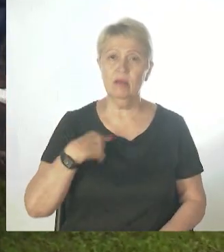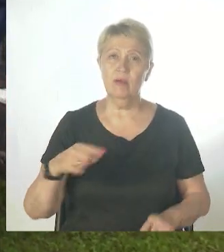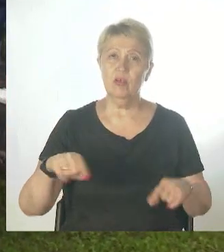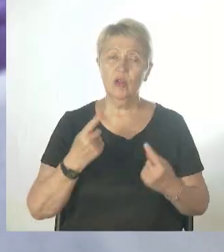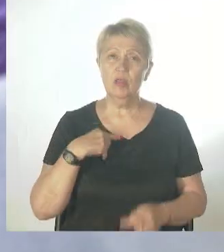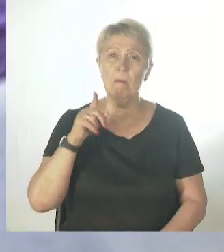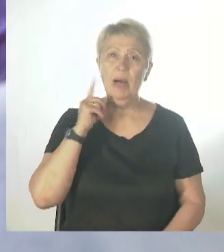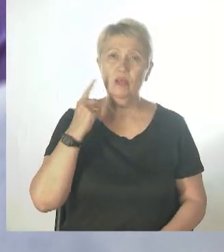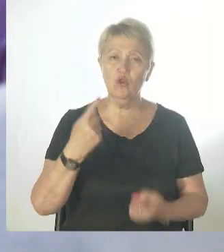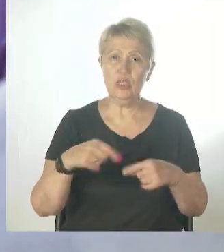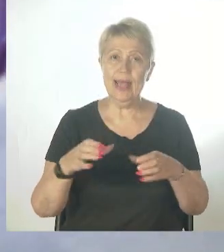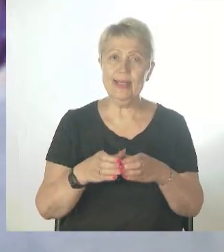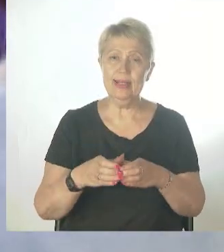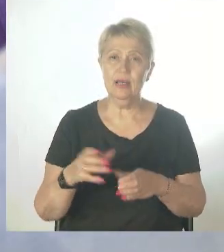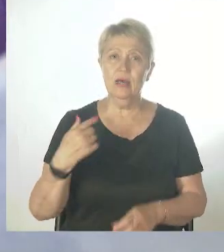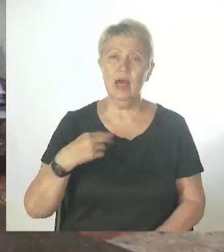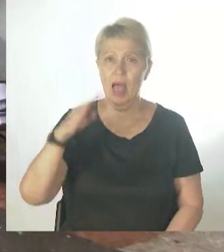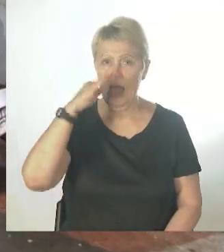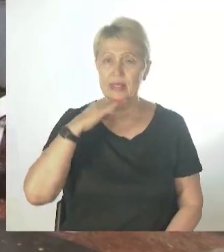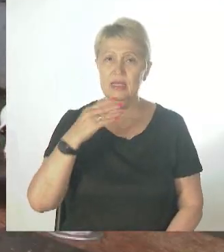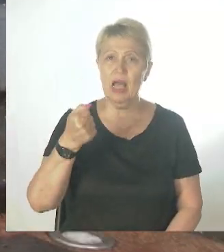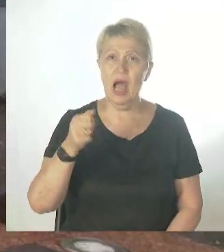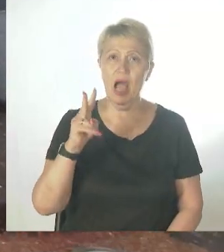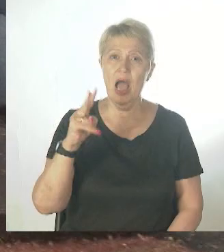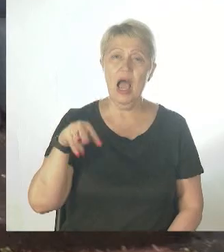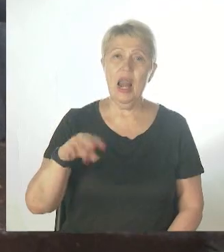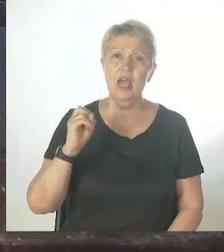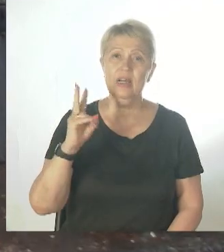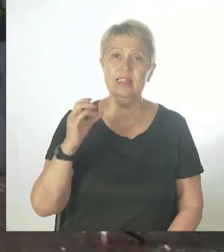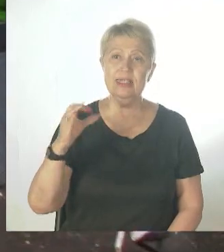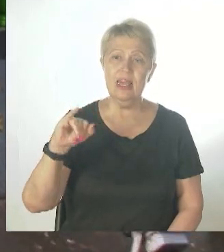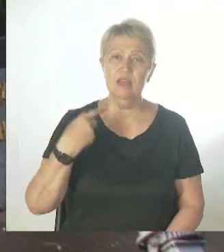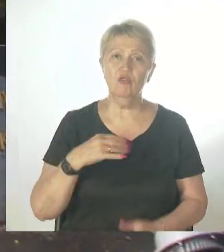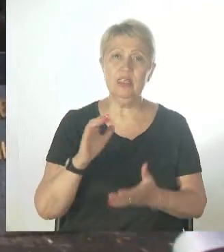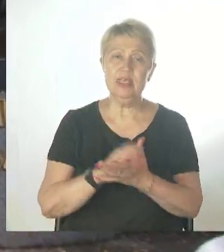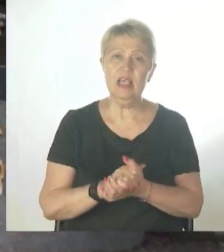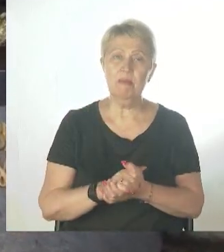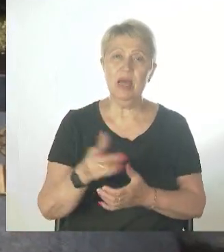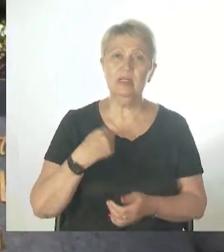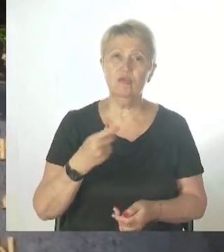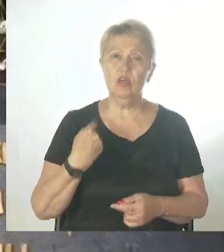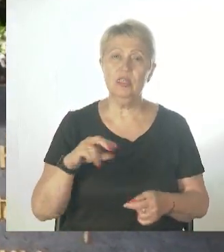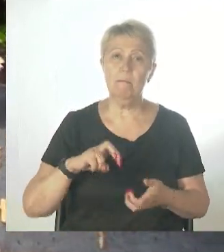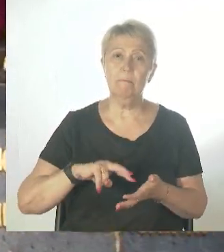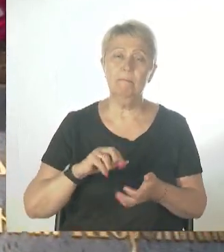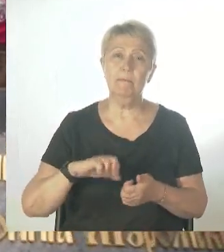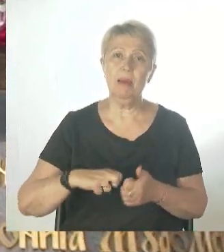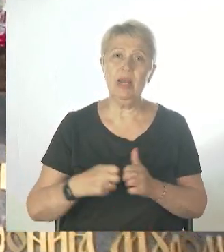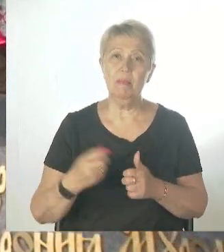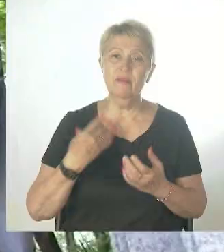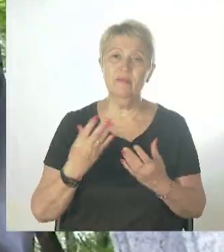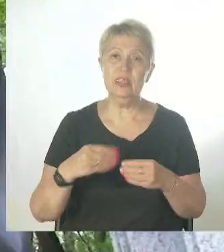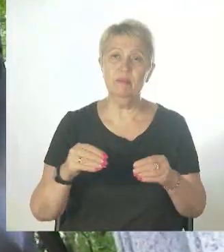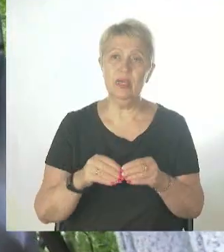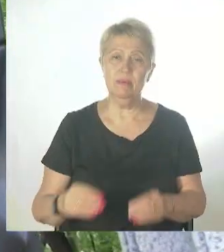отдела епархии. Отец Алексей занимается в том числе и проблемой семьи. В течение нескольких лет проводит тематические беседы в